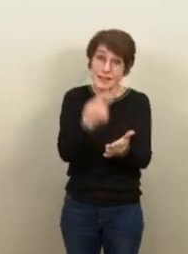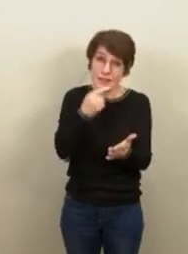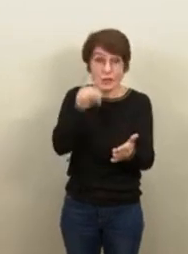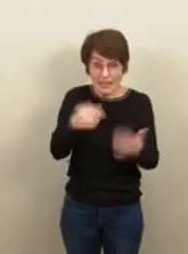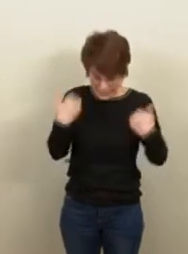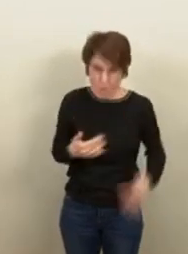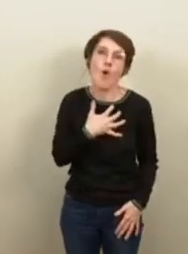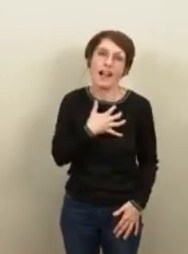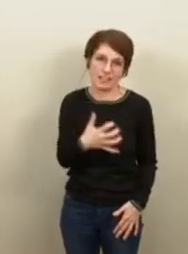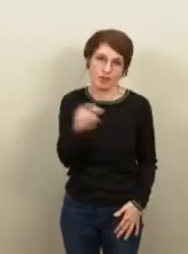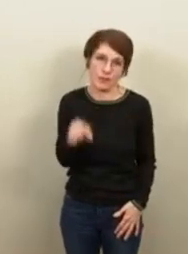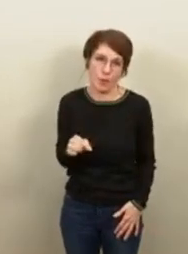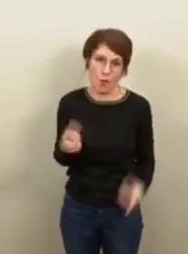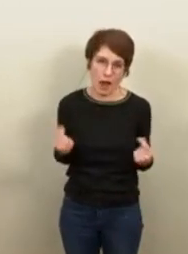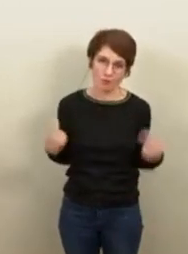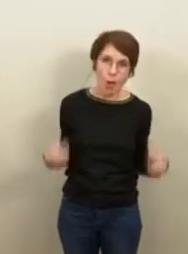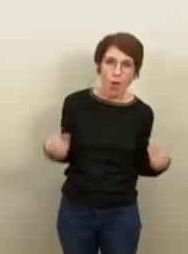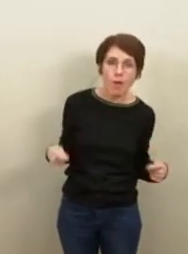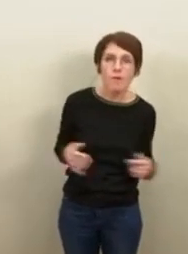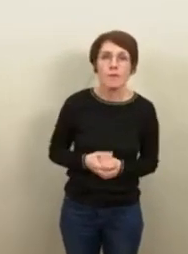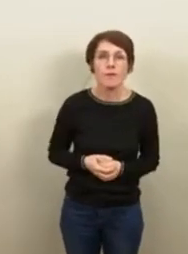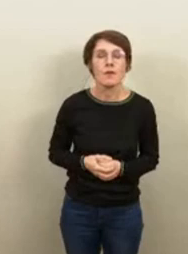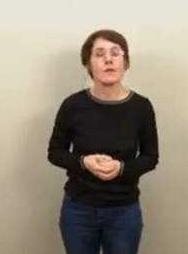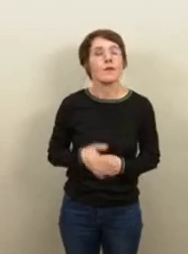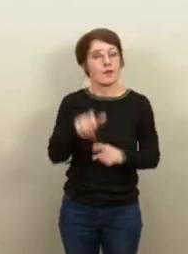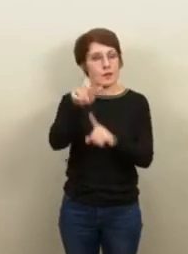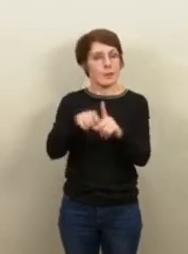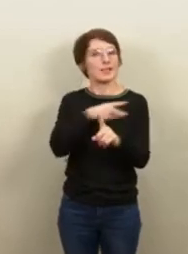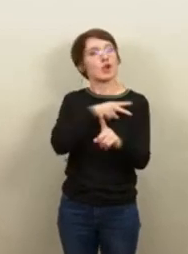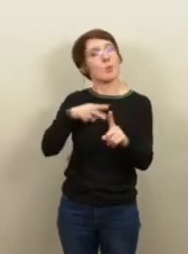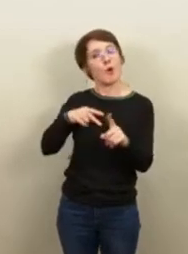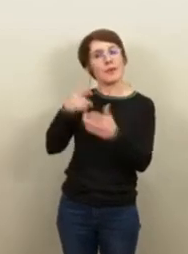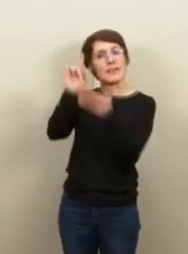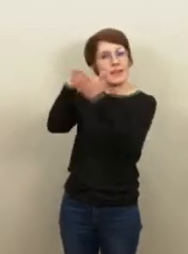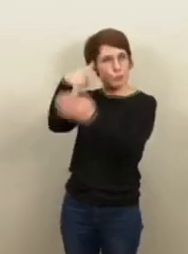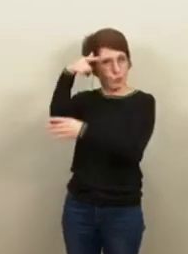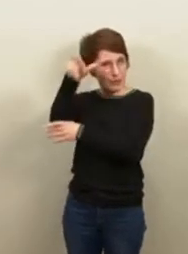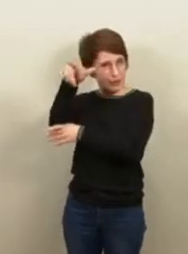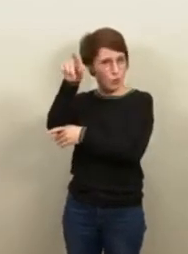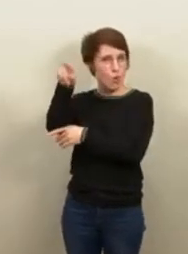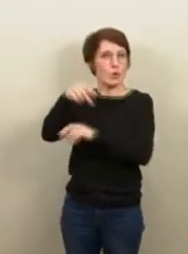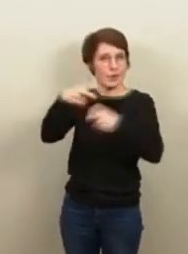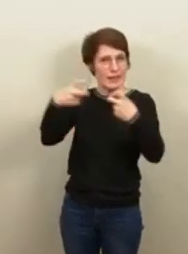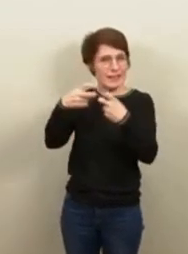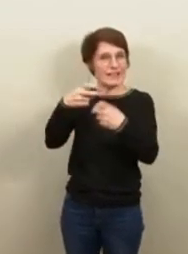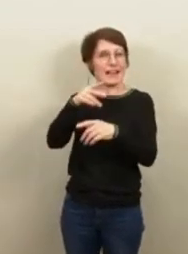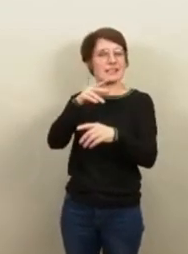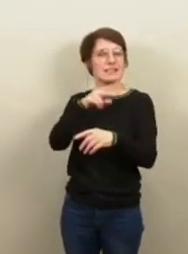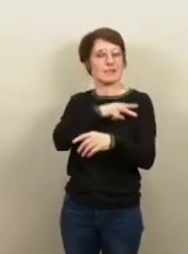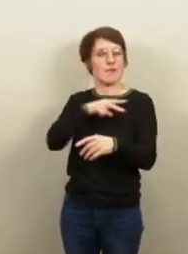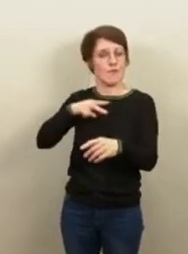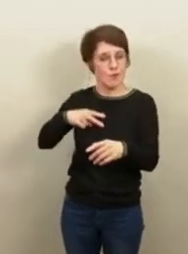riche. Pour info, un propriétaire lyonnais qui aurait la même base de taxe foncière que notre propriétaire